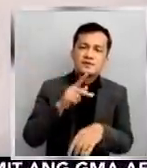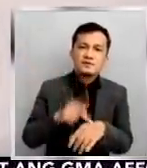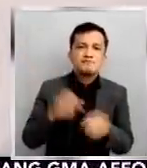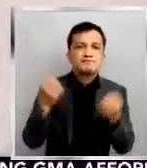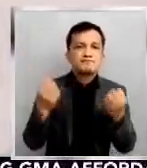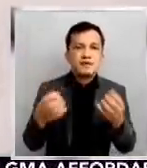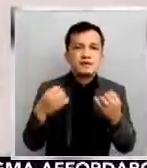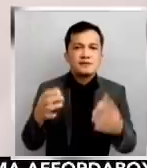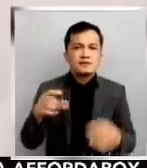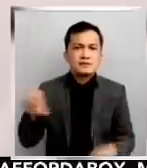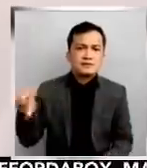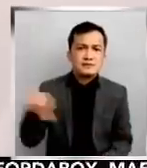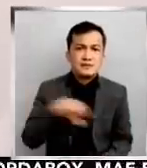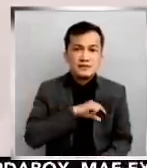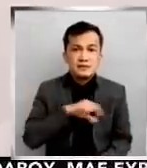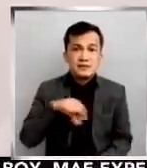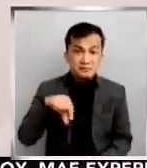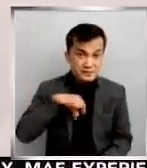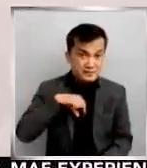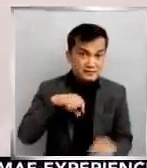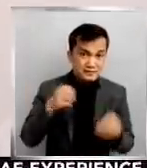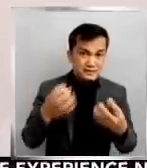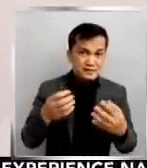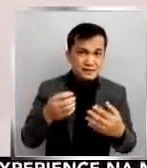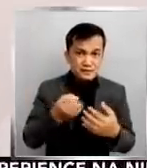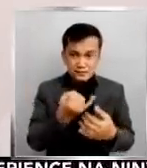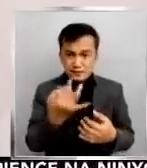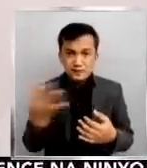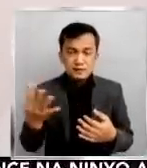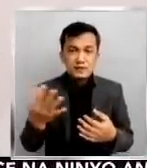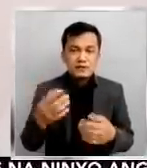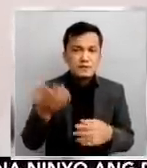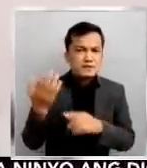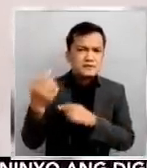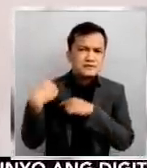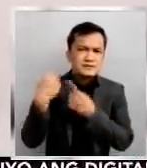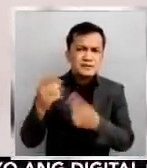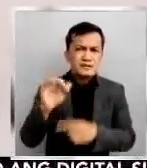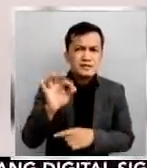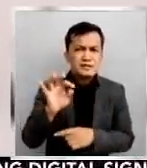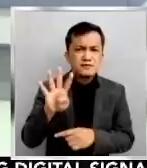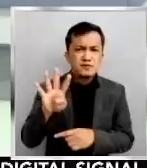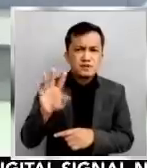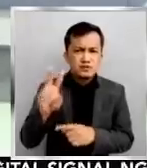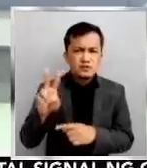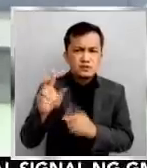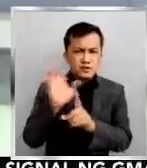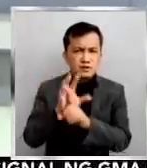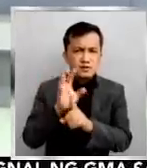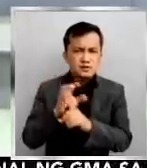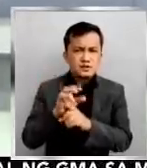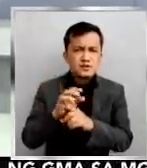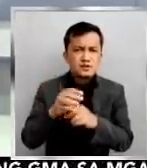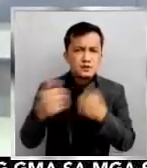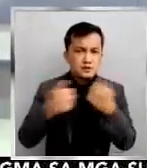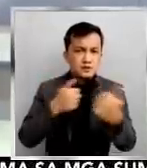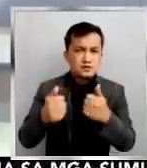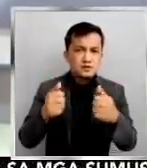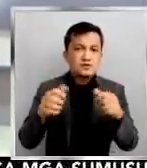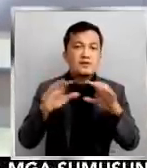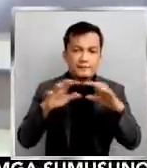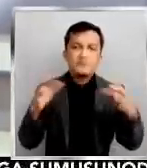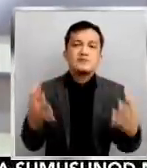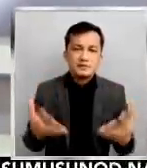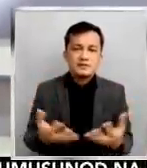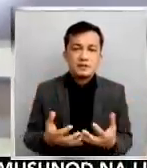mula 1932 sa pinakaprestigyosong palaro sa buong mundo. Matapos ang ginto ni